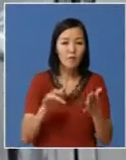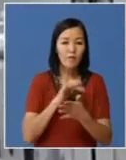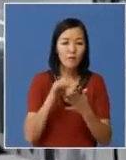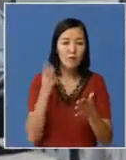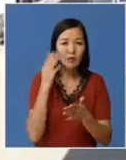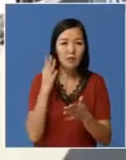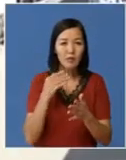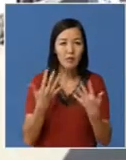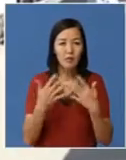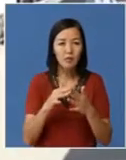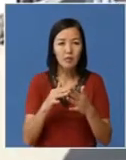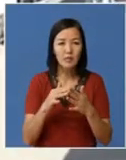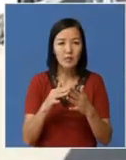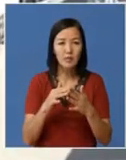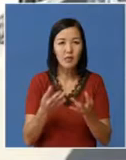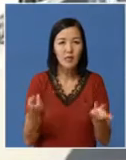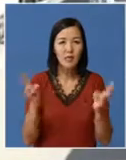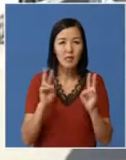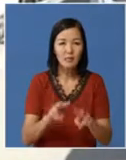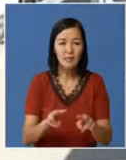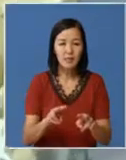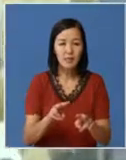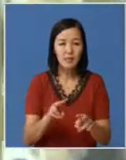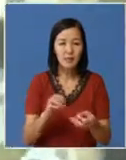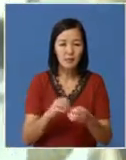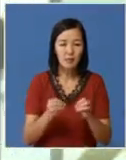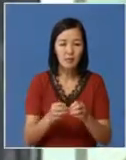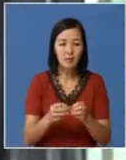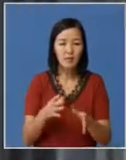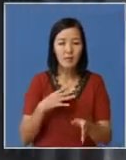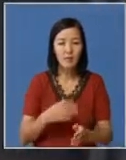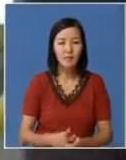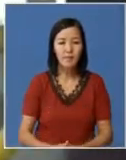жители поселка остались один на один со своими проблемами.